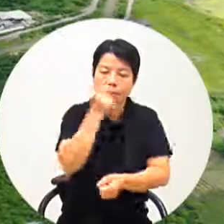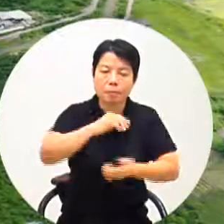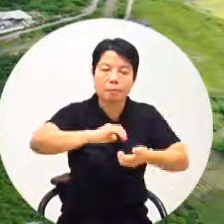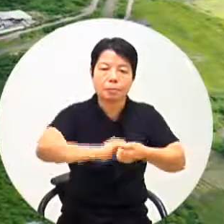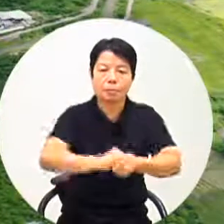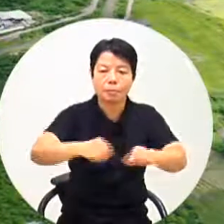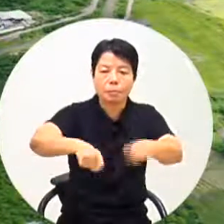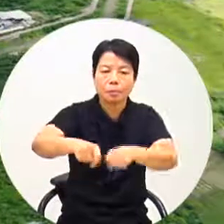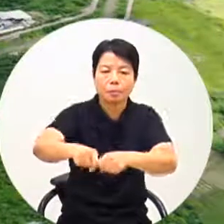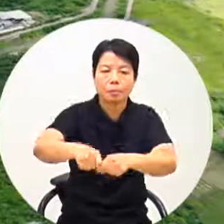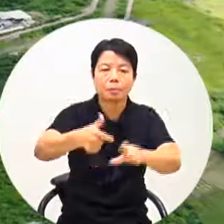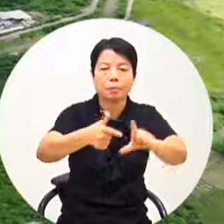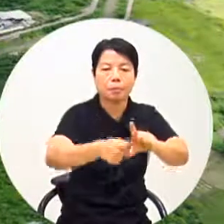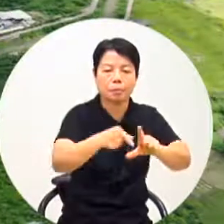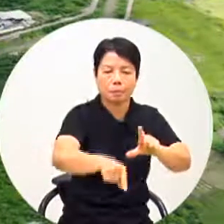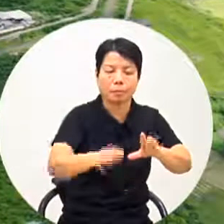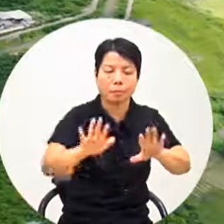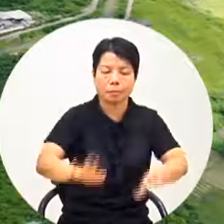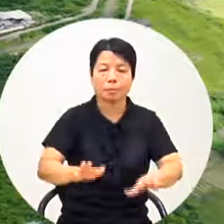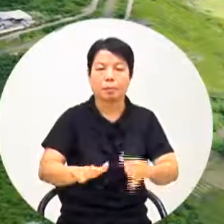已经在本月这个